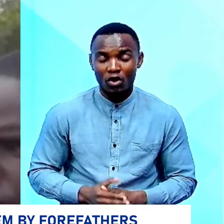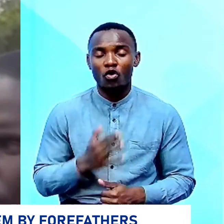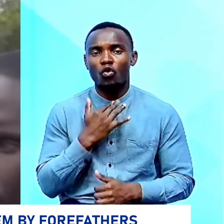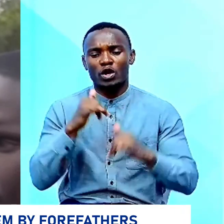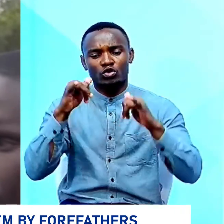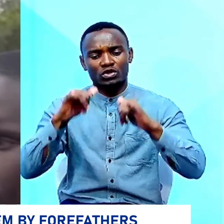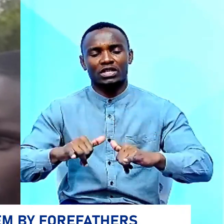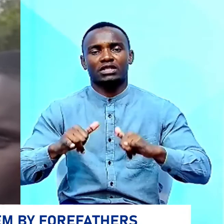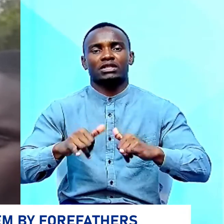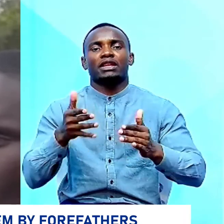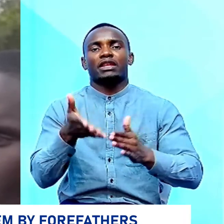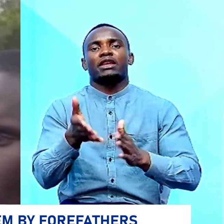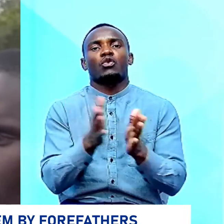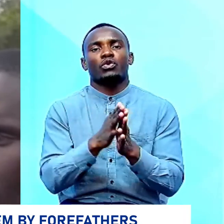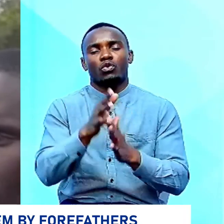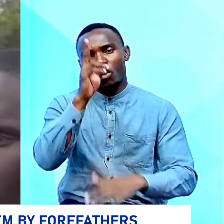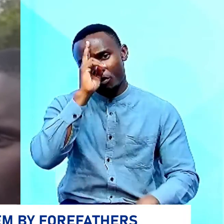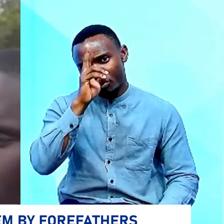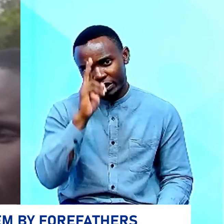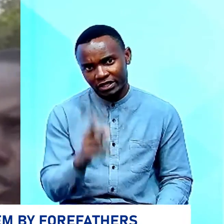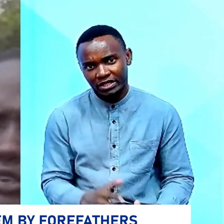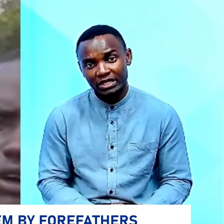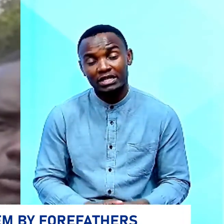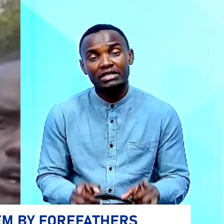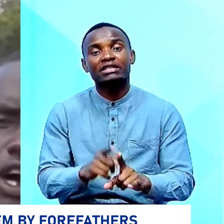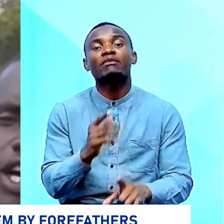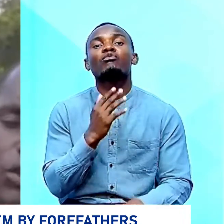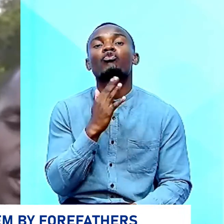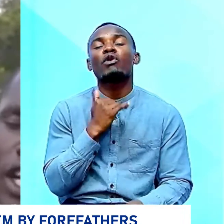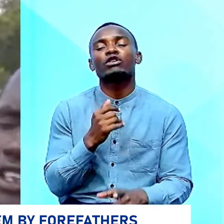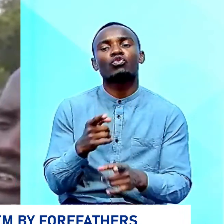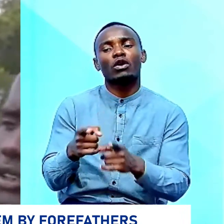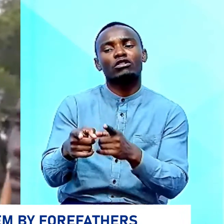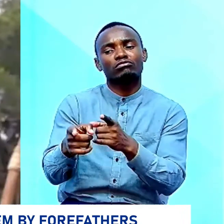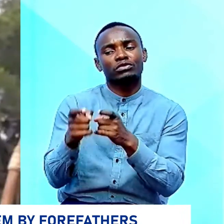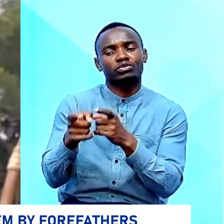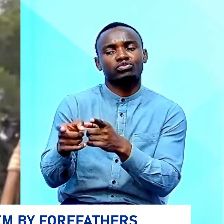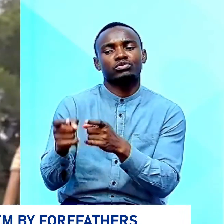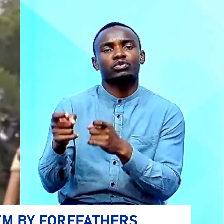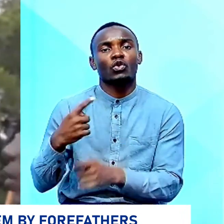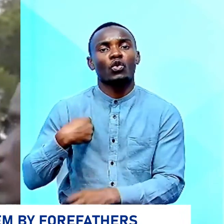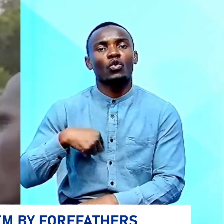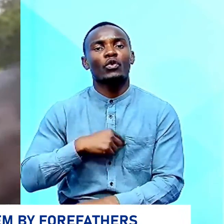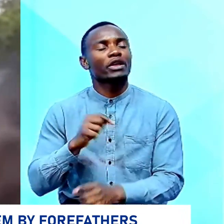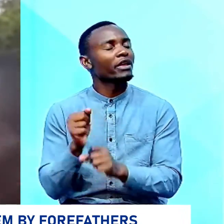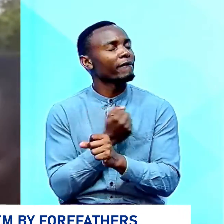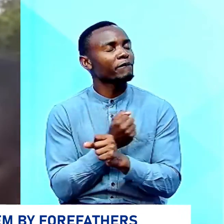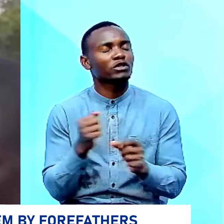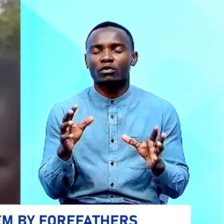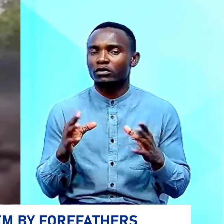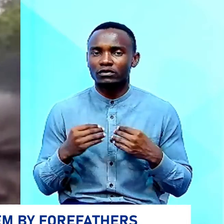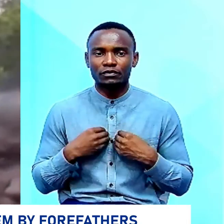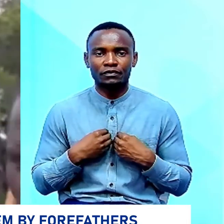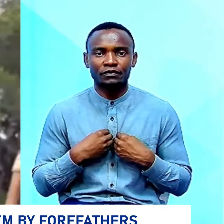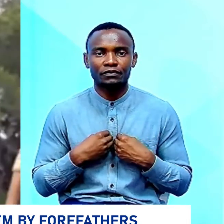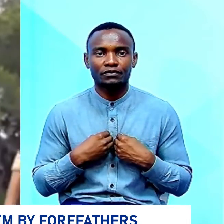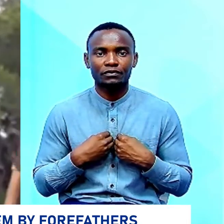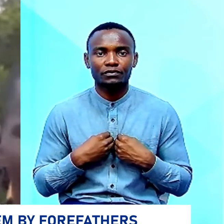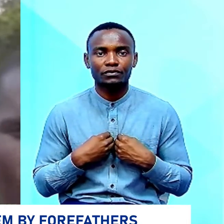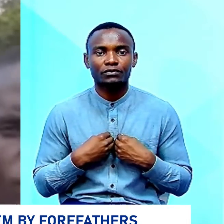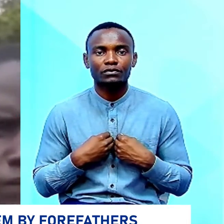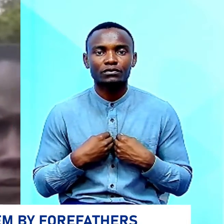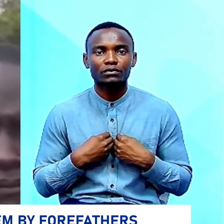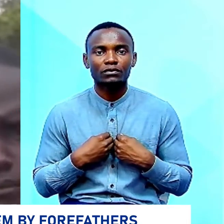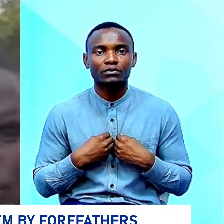ya askari. Na walikuwa wanataka kutupiga risasi. Na hiyo hatutakubali, walitupiga risasi